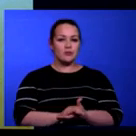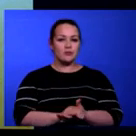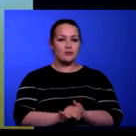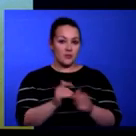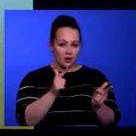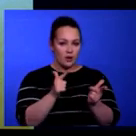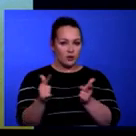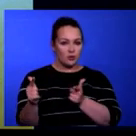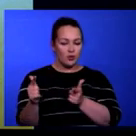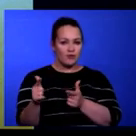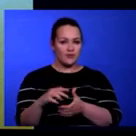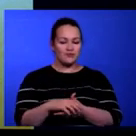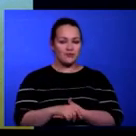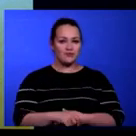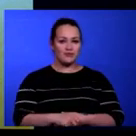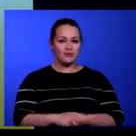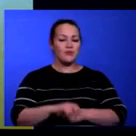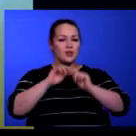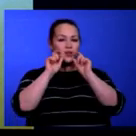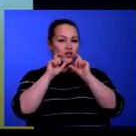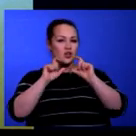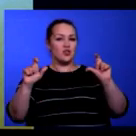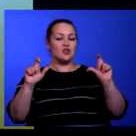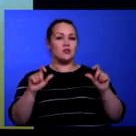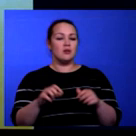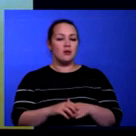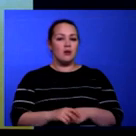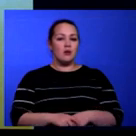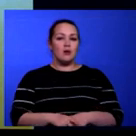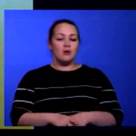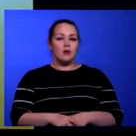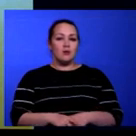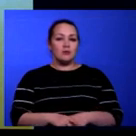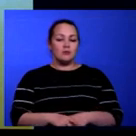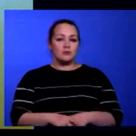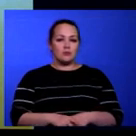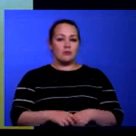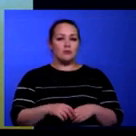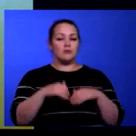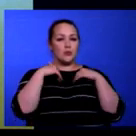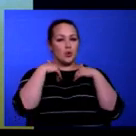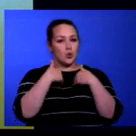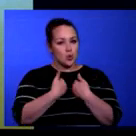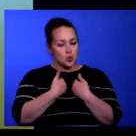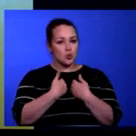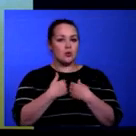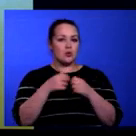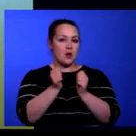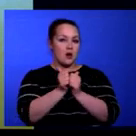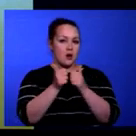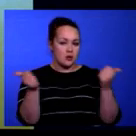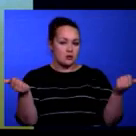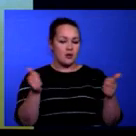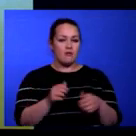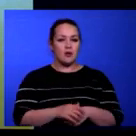готовы но тогда хором кричим грустно и расставание и с этой работы вы